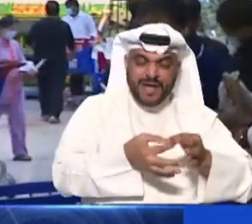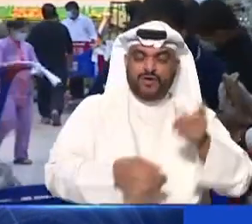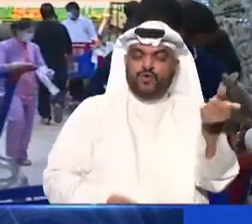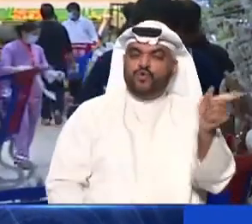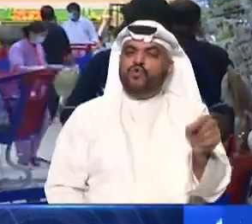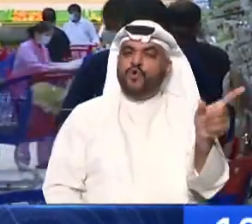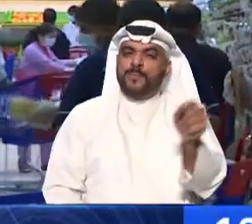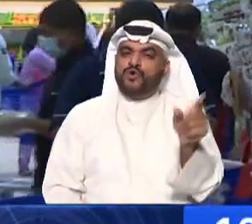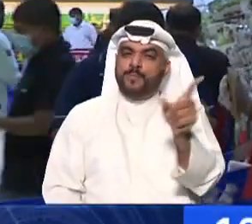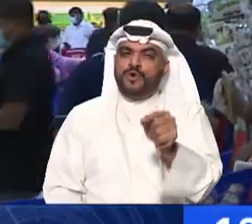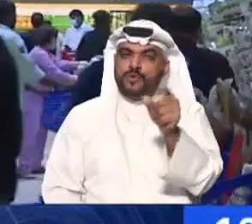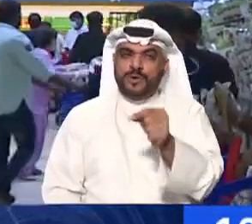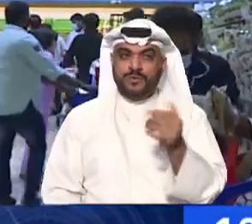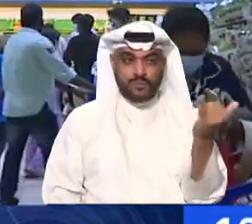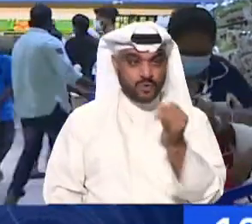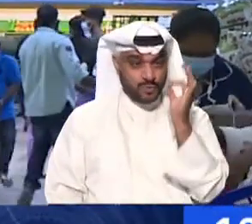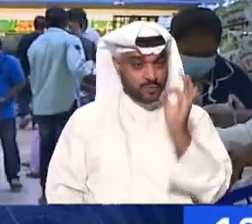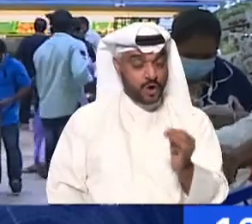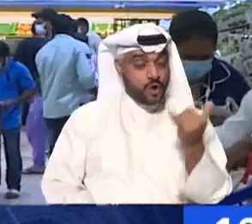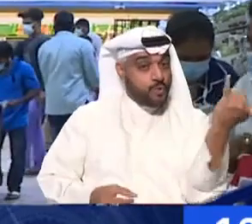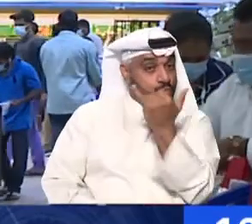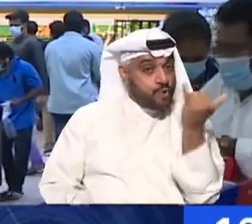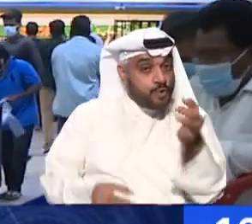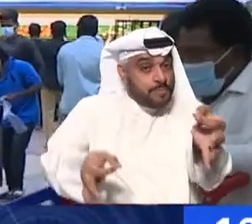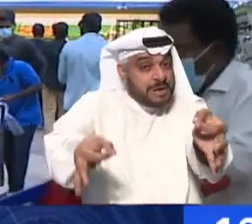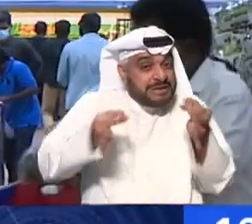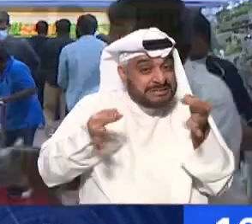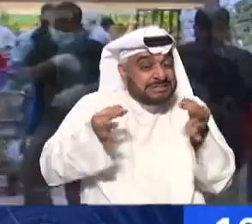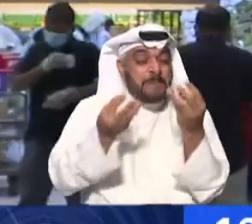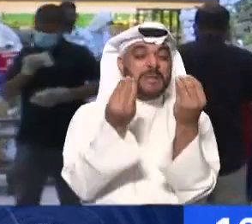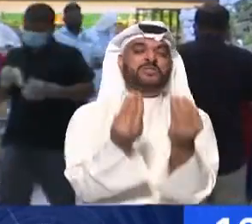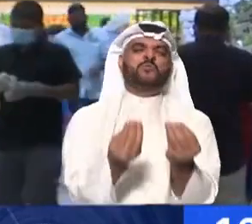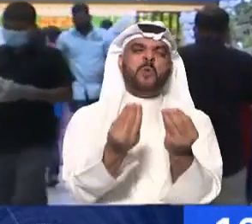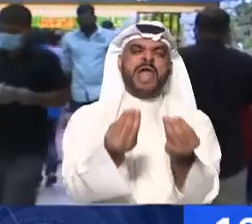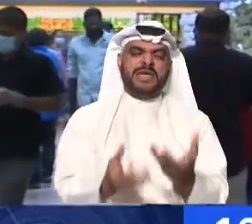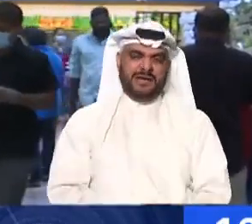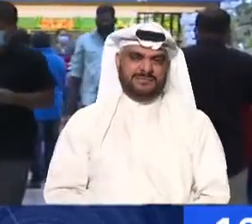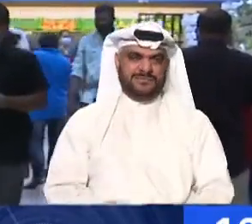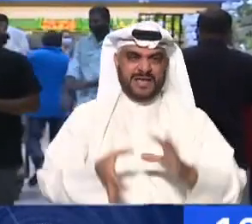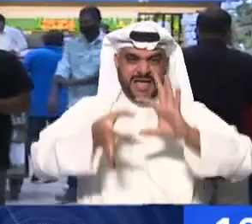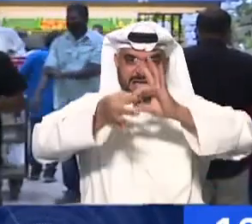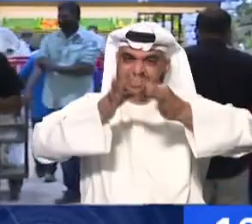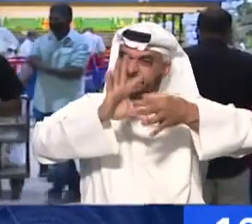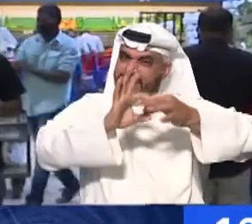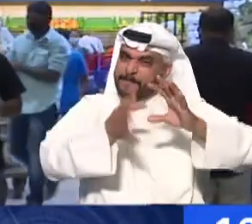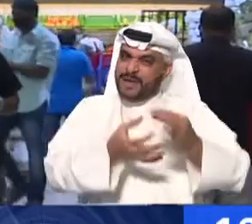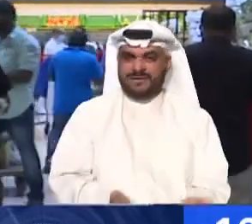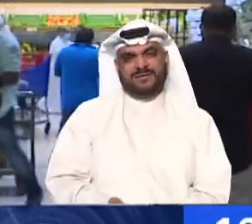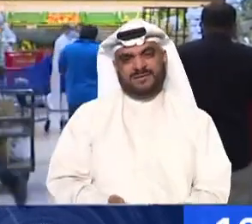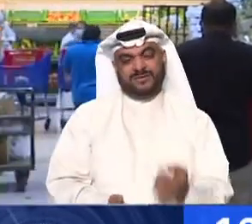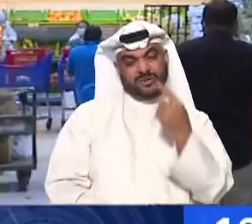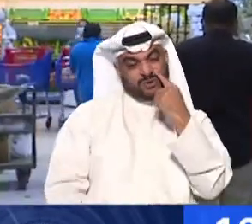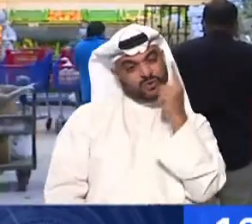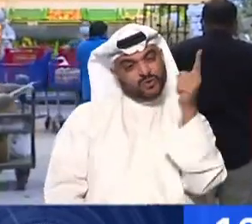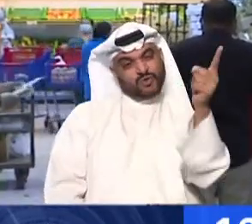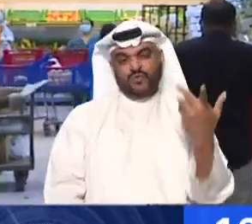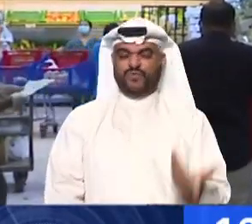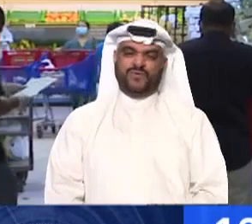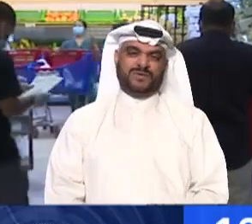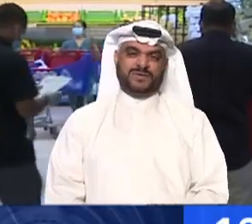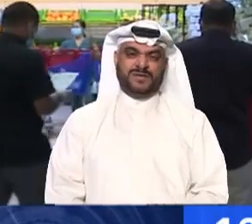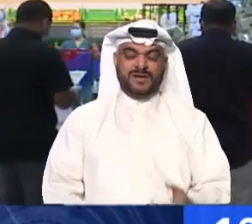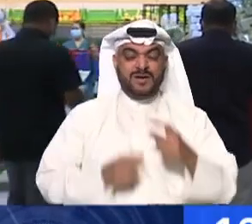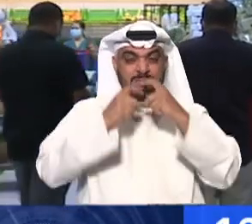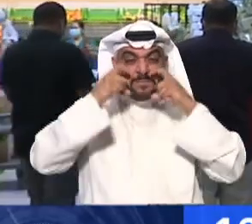يومي الالتزام قليل مو وايد. الجمعيه بضايعها مختلفه ورواتها